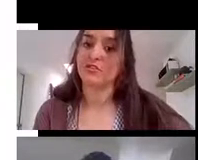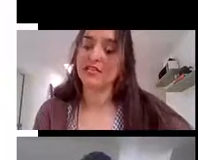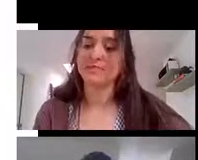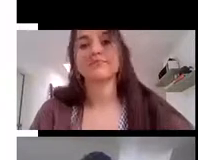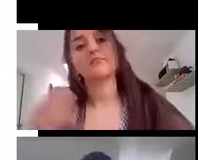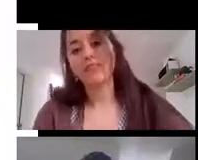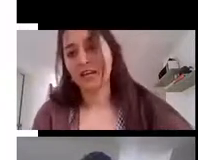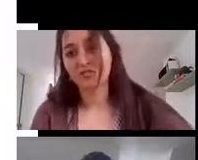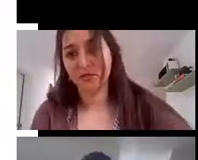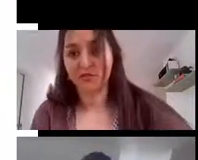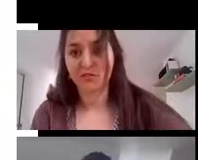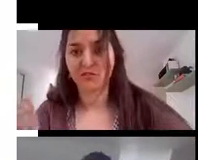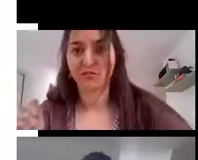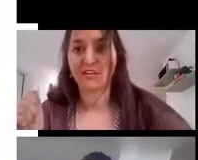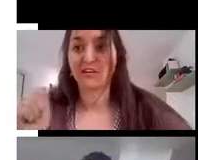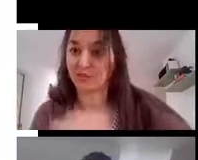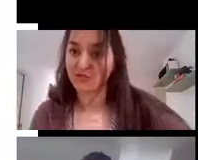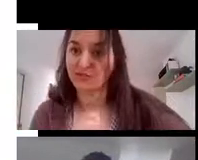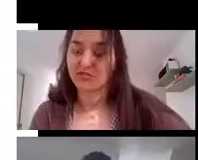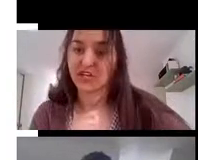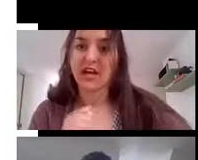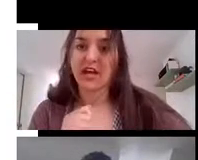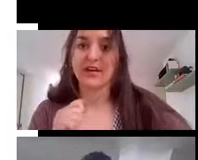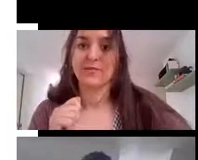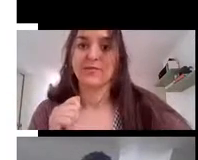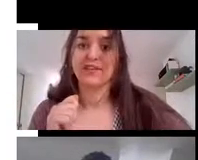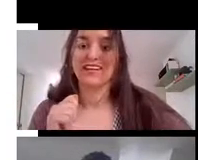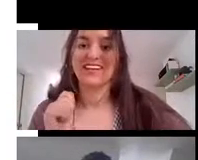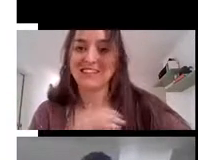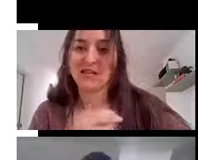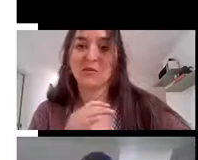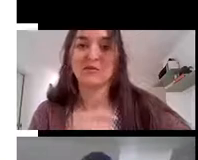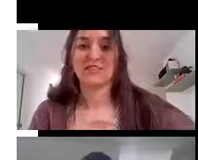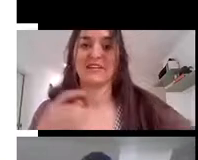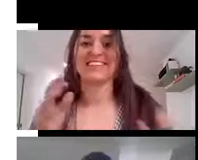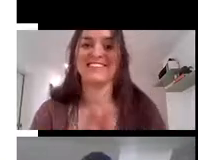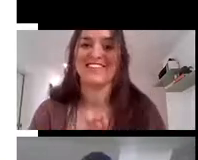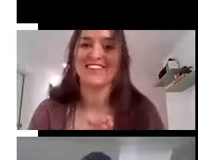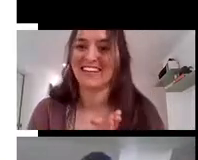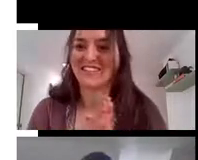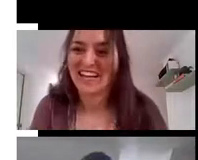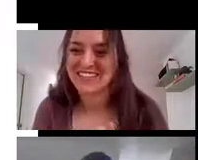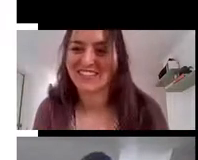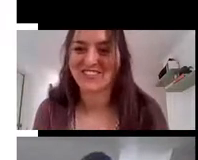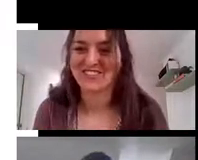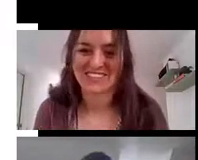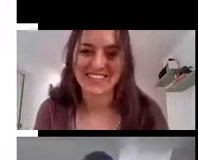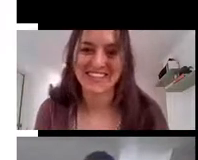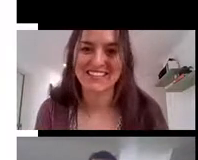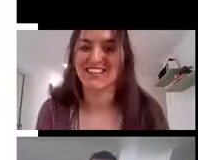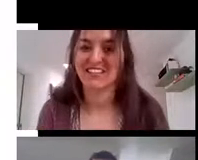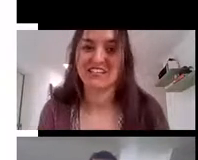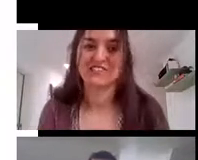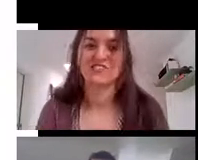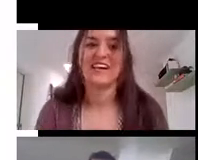personen in juli. En dan 200 personen in augustus. Let er wel op, we gaan het nog een keer benadrukken, ook zoals Tessa